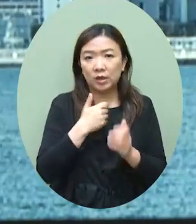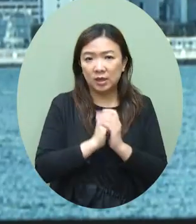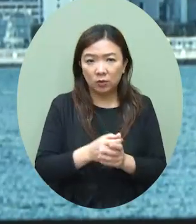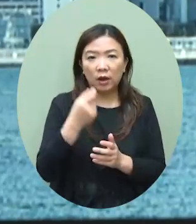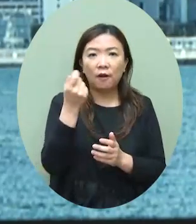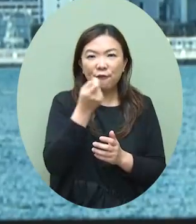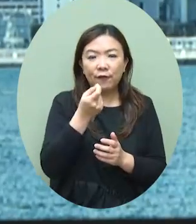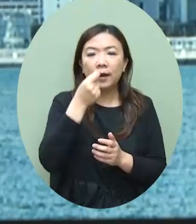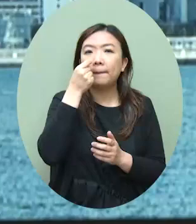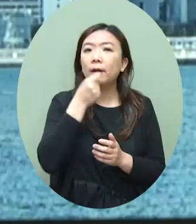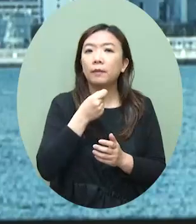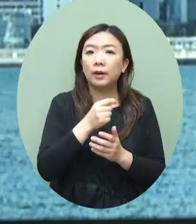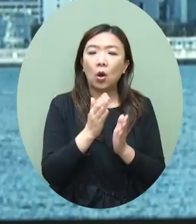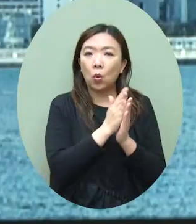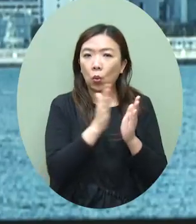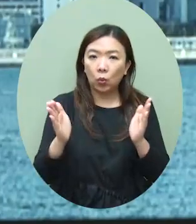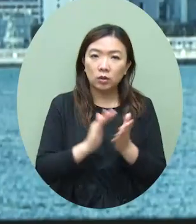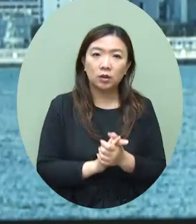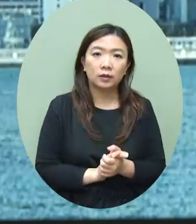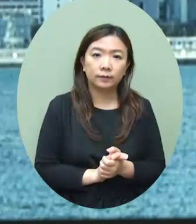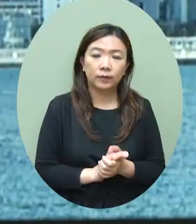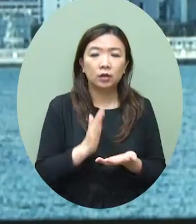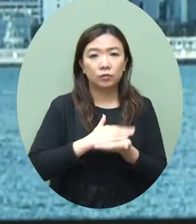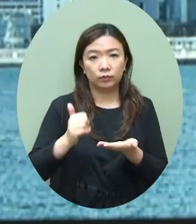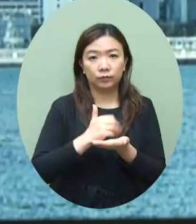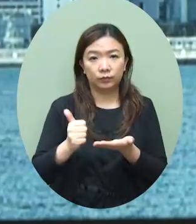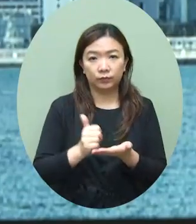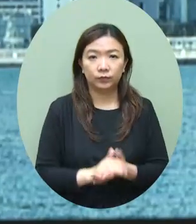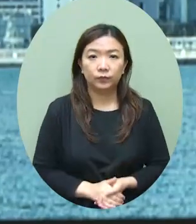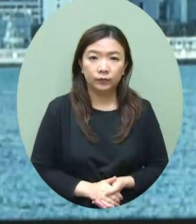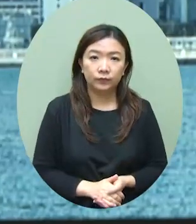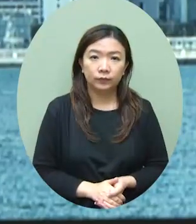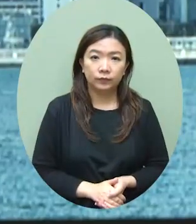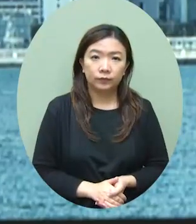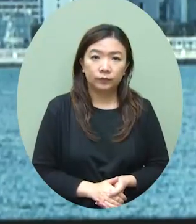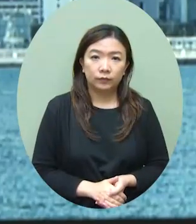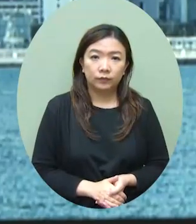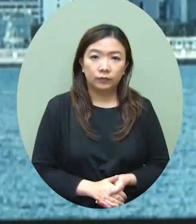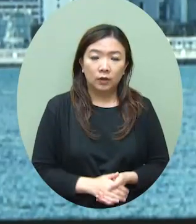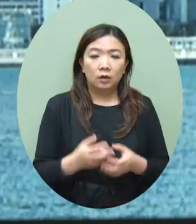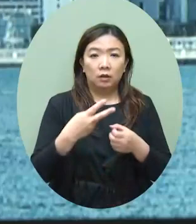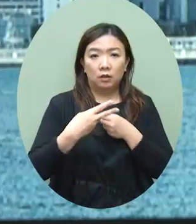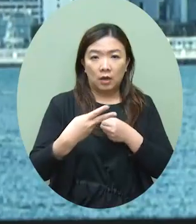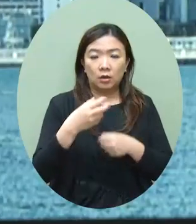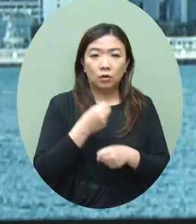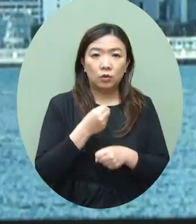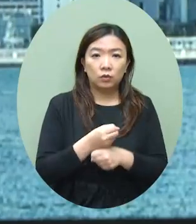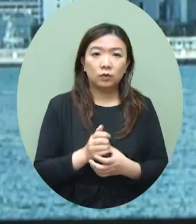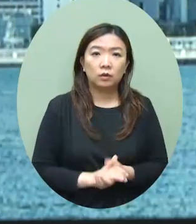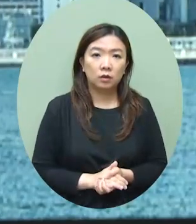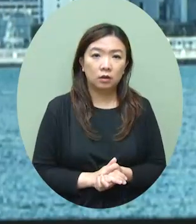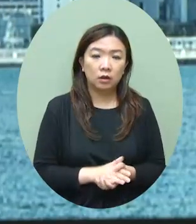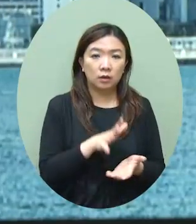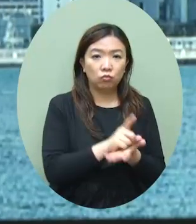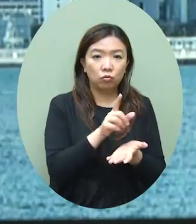抗原檢測過程呢，亦都係順暢嘅。 第二個工作當然係一年一